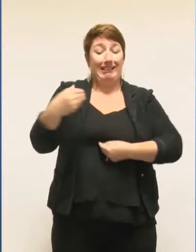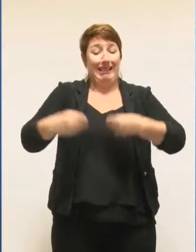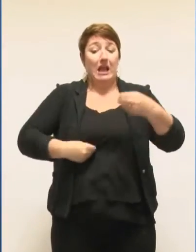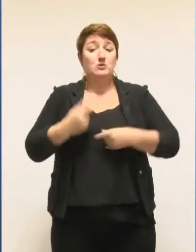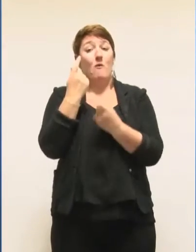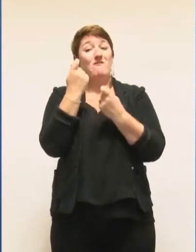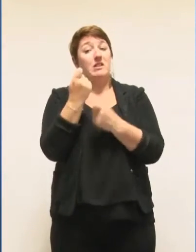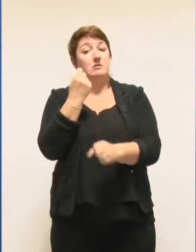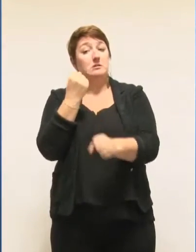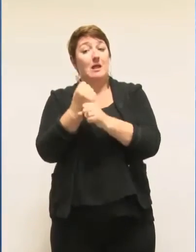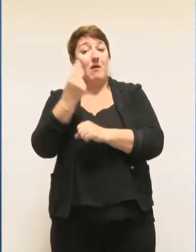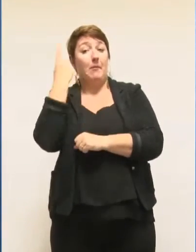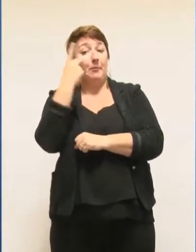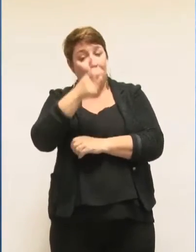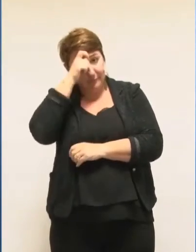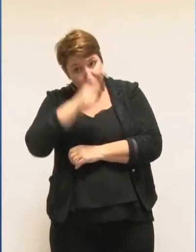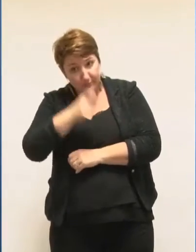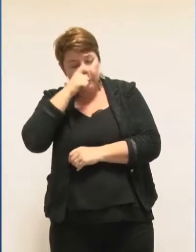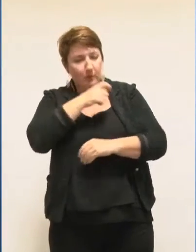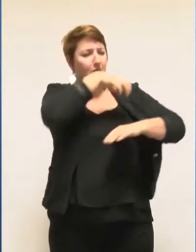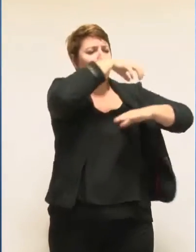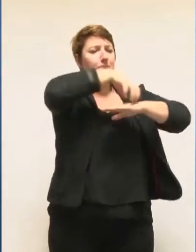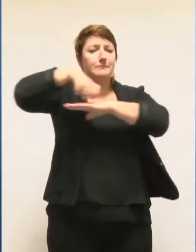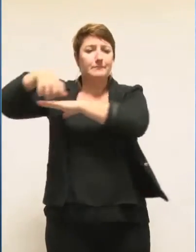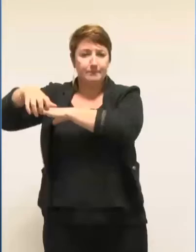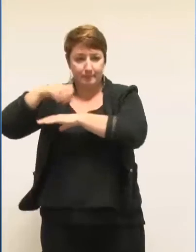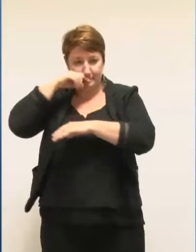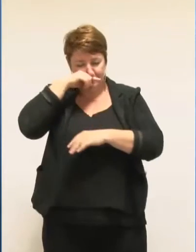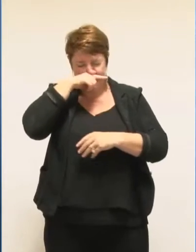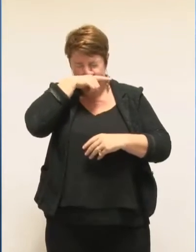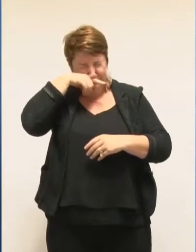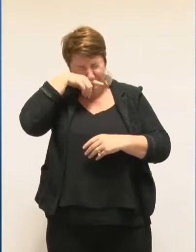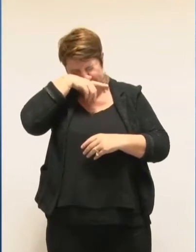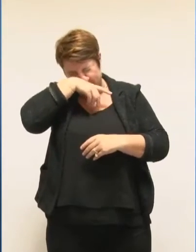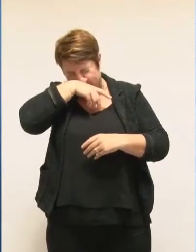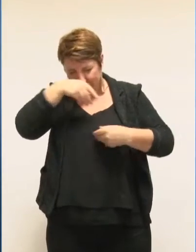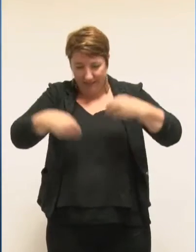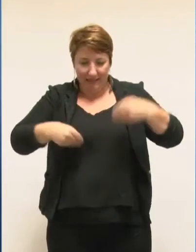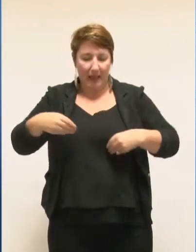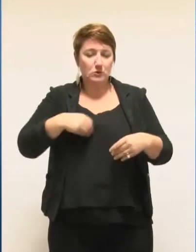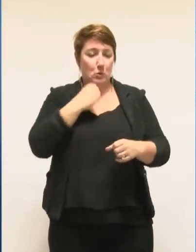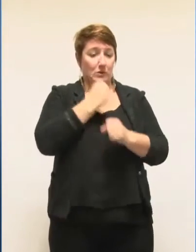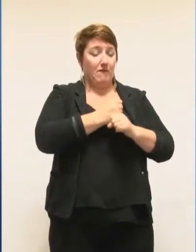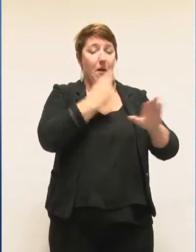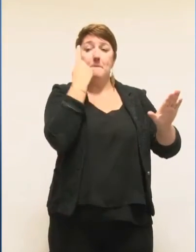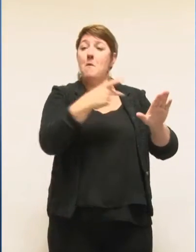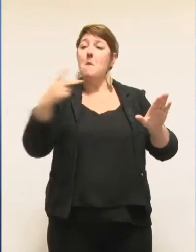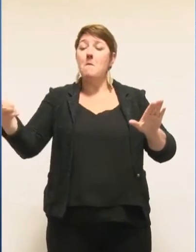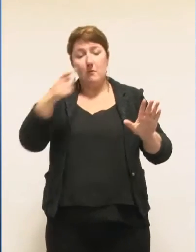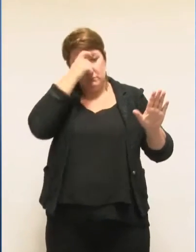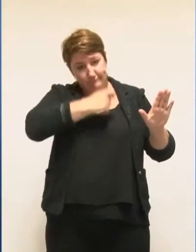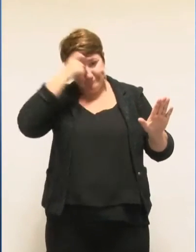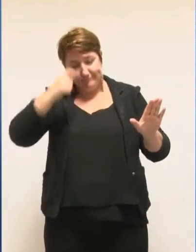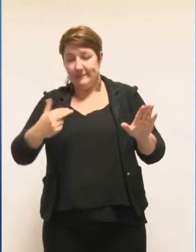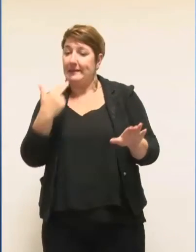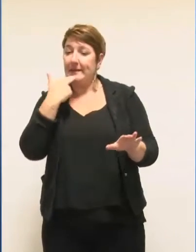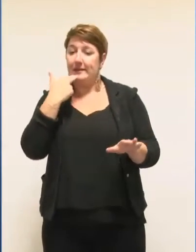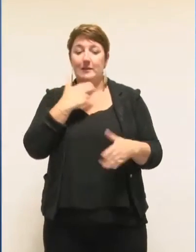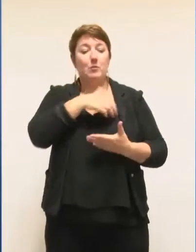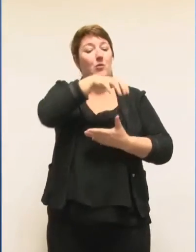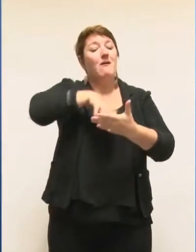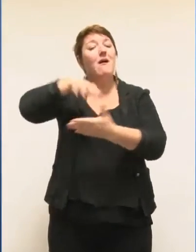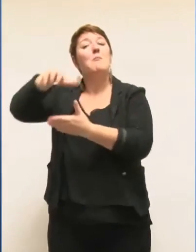qualité du travail de toutes les directions qui ont contribué d'une manière ou d'une autre à l'élaboration de ce rapport